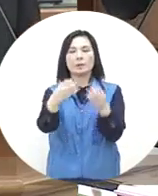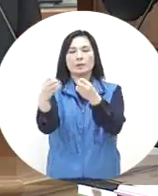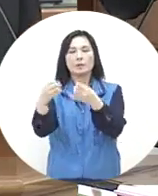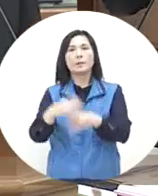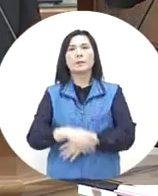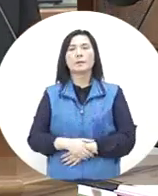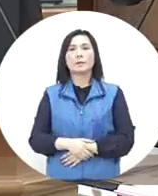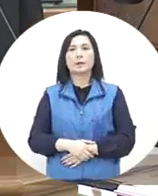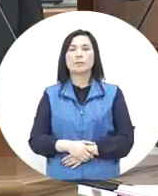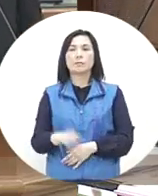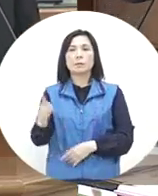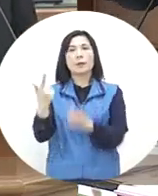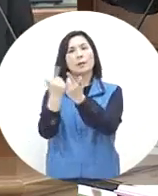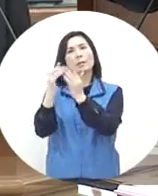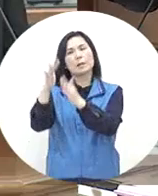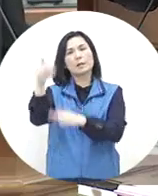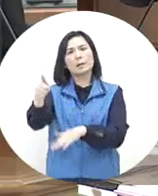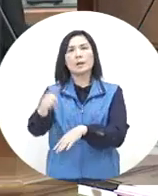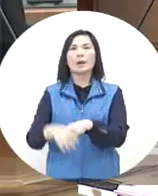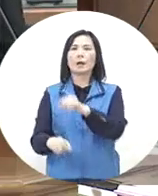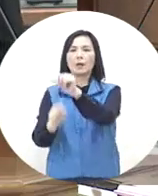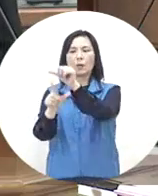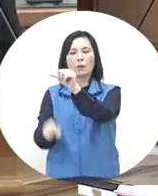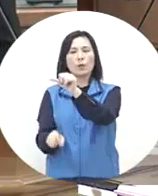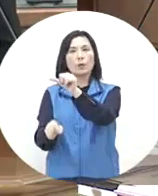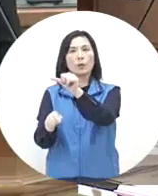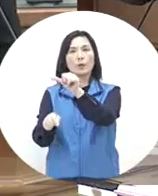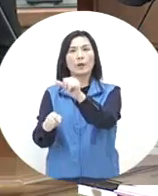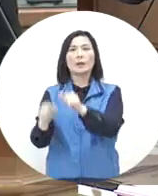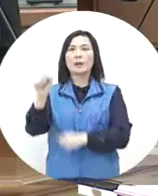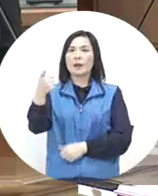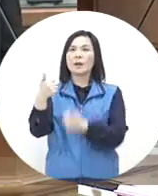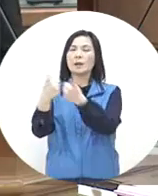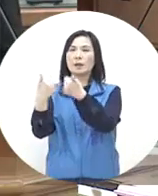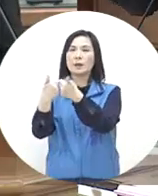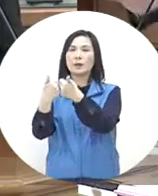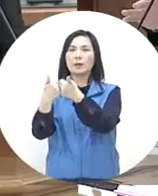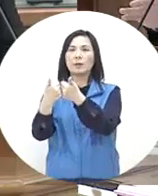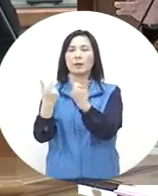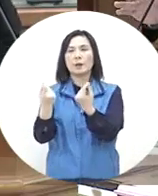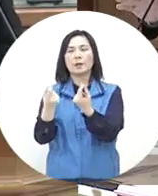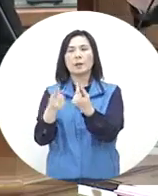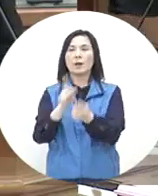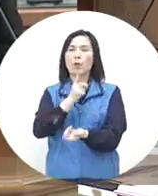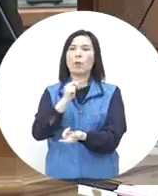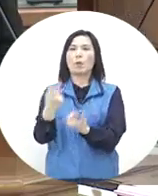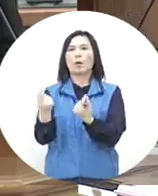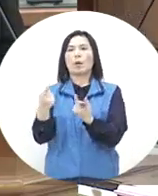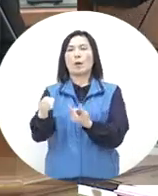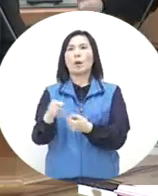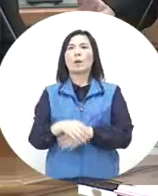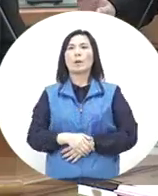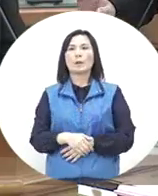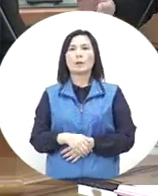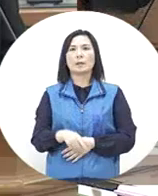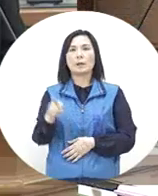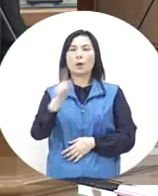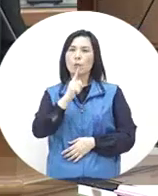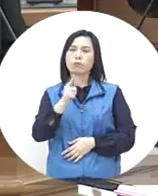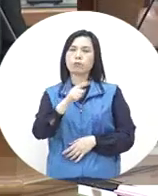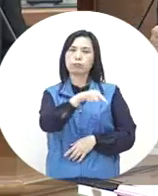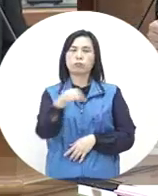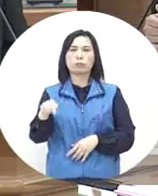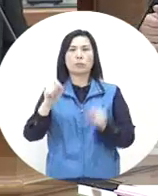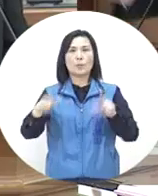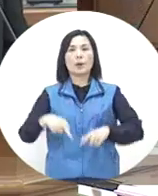柯文哲市长他包括五月哦，他可能在议会里面他也有在讲相关的说法，他也不是这样讲嘞，他说